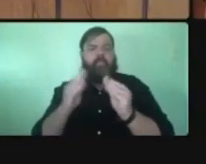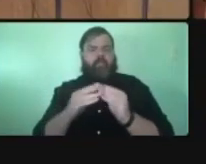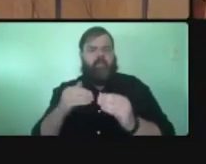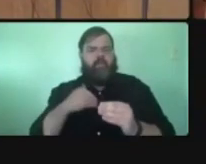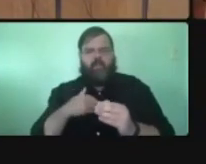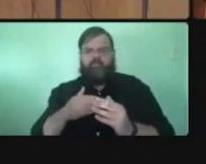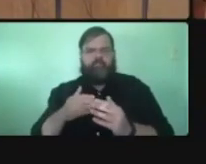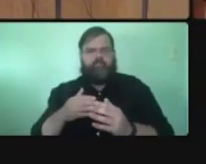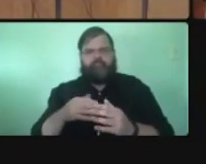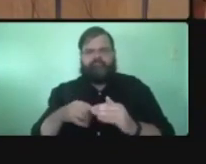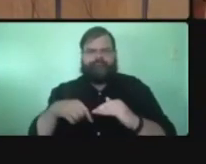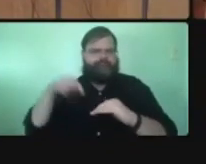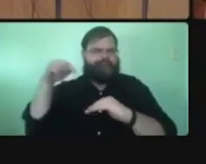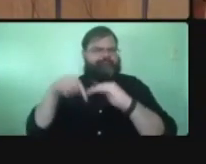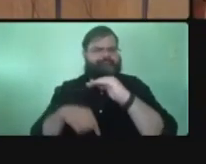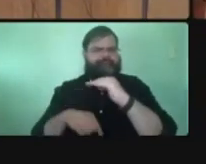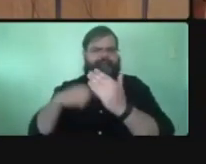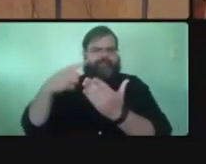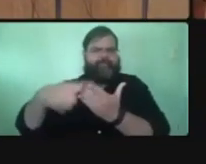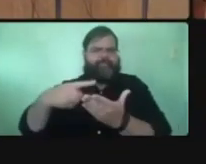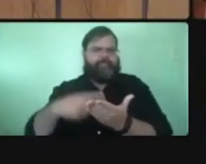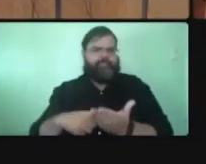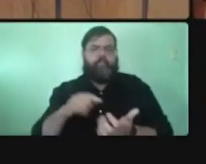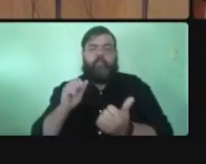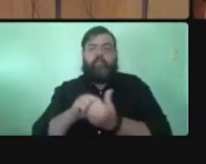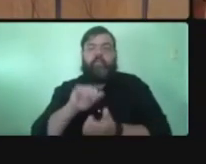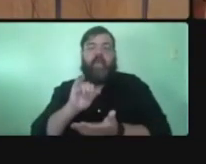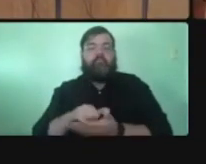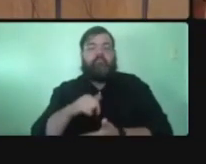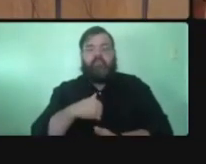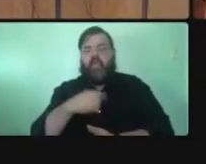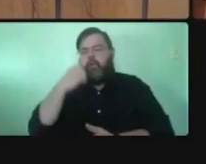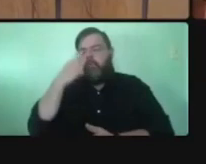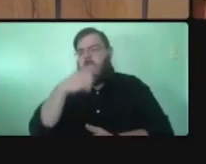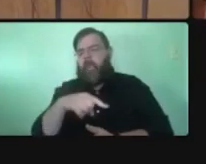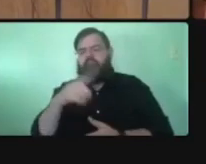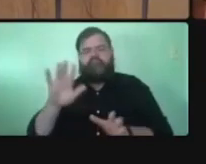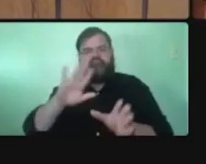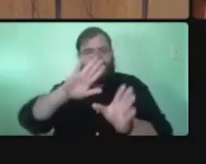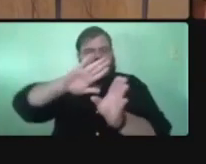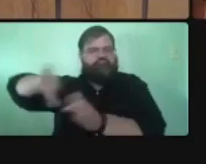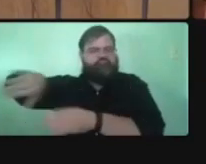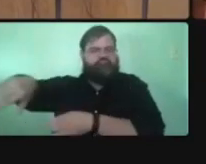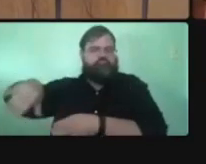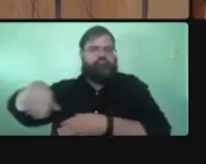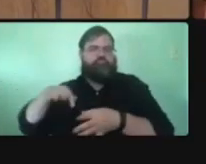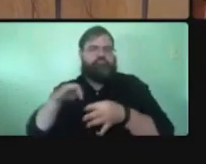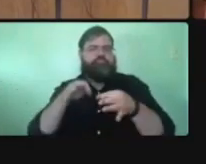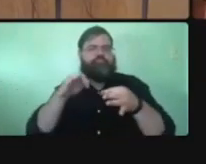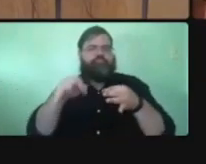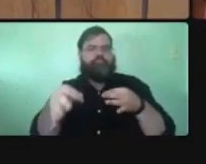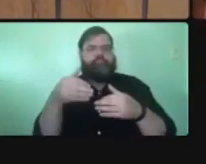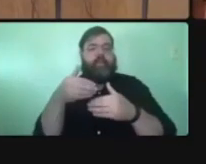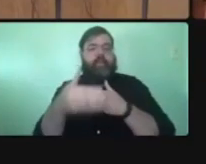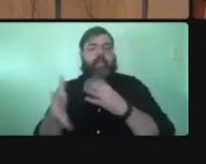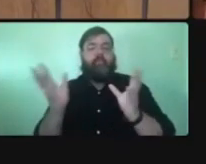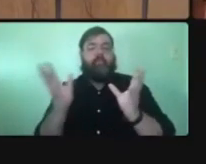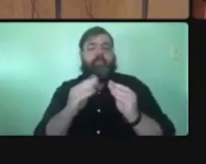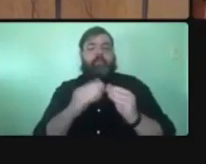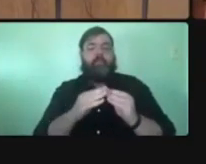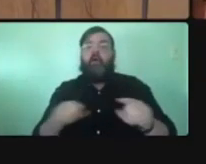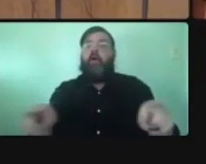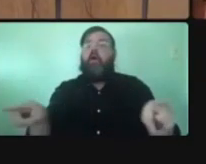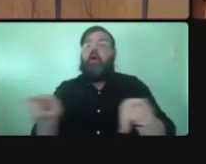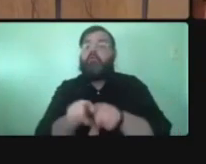nimeona kuwa haiko katika agenda yetu ya leo, na ninatumai ya kuwa tunaweza kulishughulikia katika mikutano